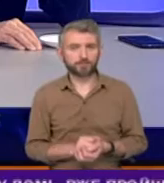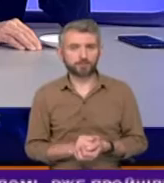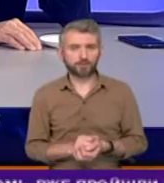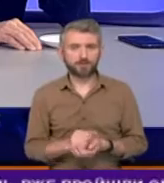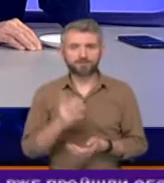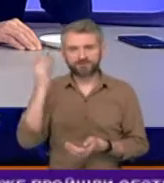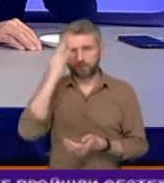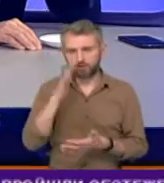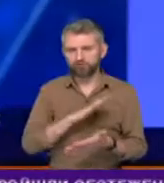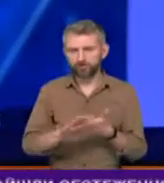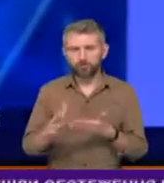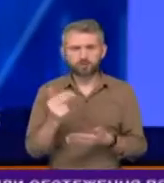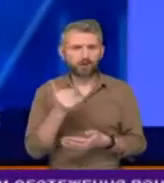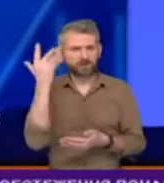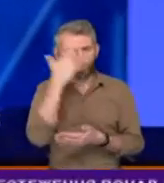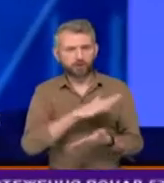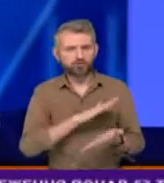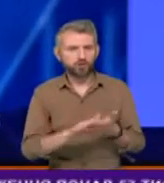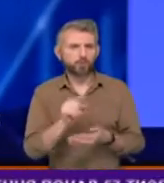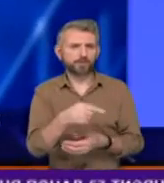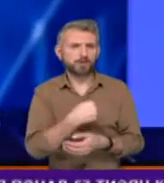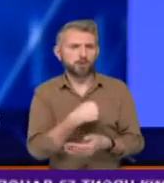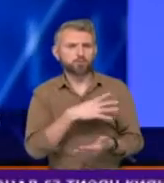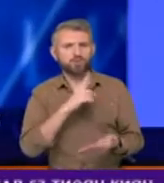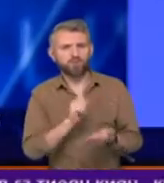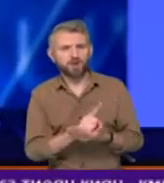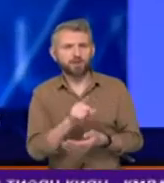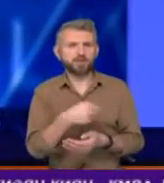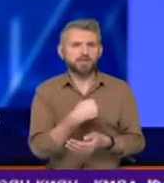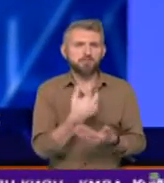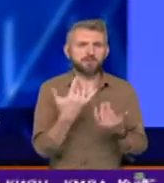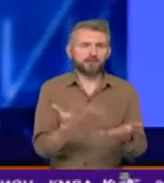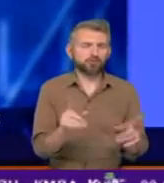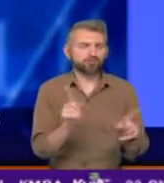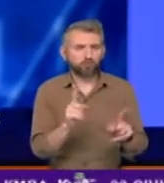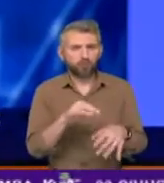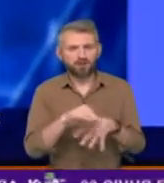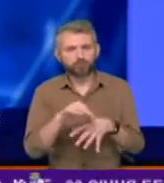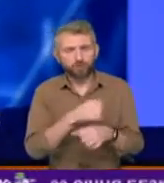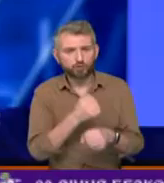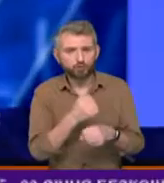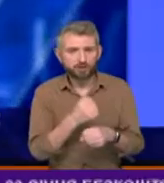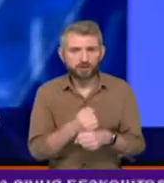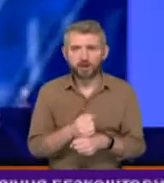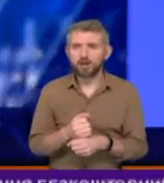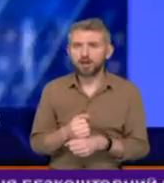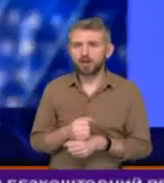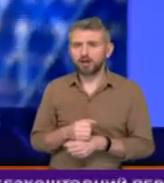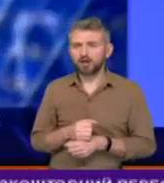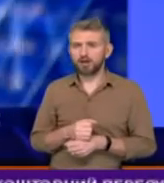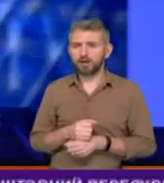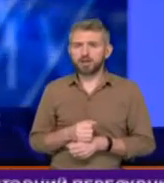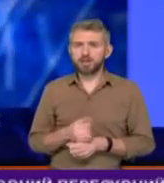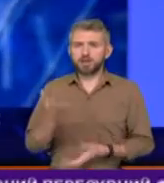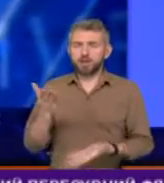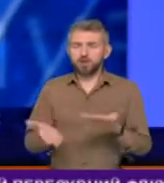Так. Чисто в теоретичному, от ви нам тоді були винні, а ви нам там стільки там такого геноциду робили. Ну, це просто ми зараз не настільки слабкі, пане Тарасе. Якщо ми